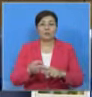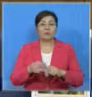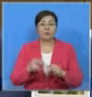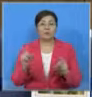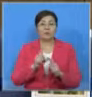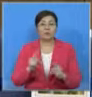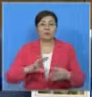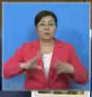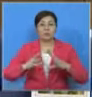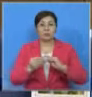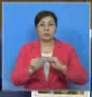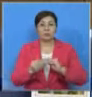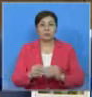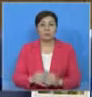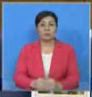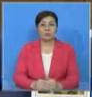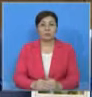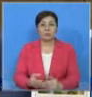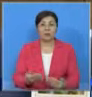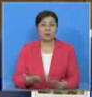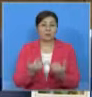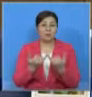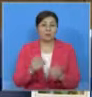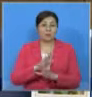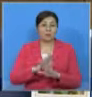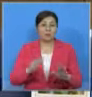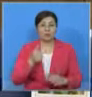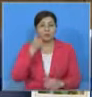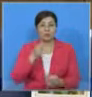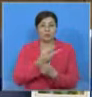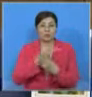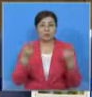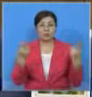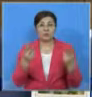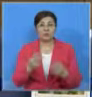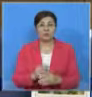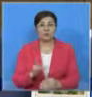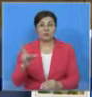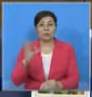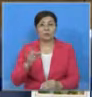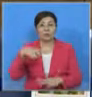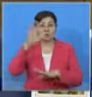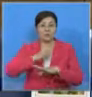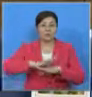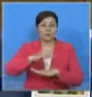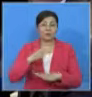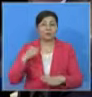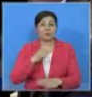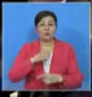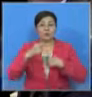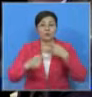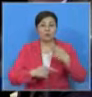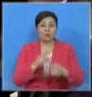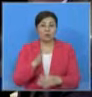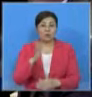оның нәтижесін біз бүгін емес, ертең көре бастаймыз. Бірақ ол мемлекетіміздің өзінің болашағы. Ал